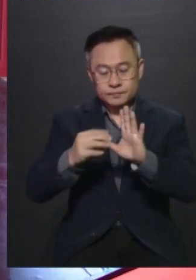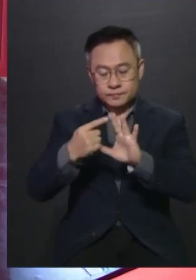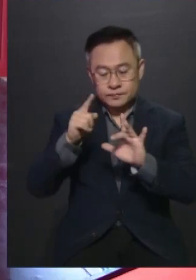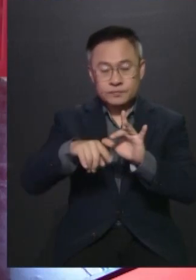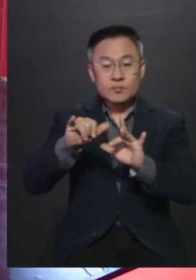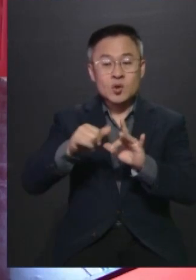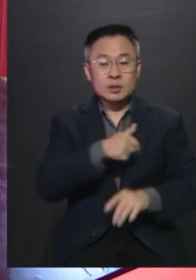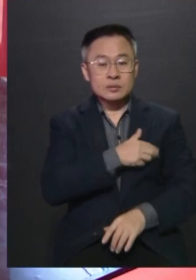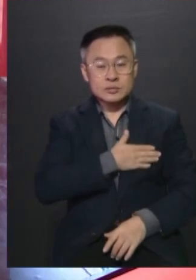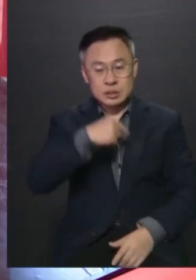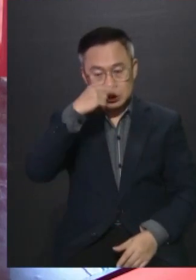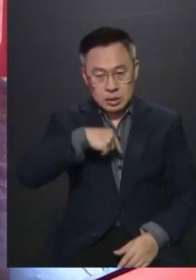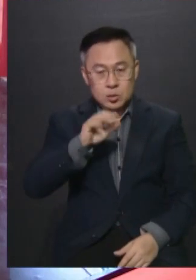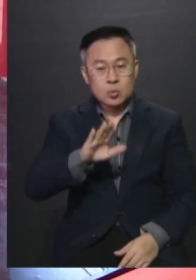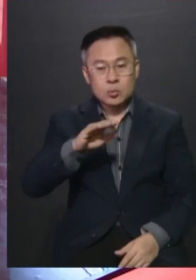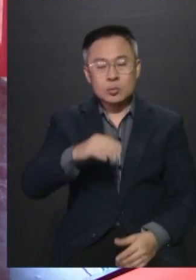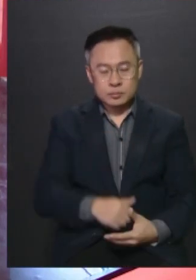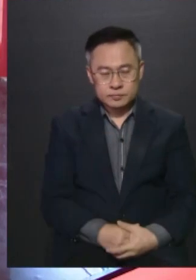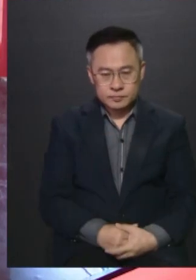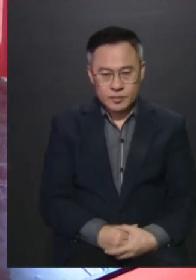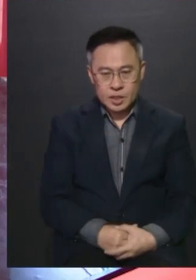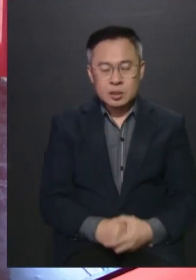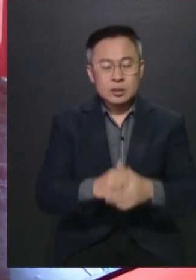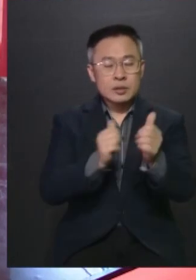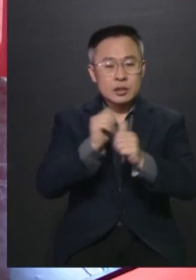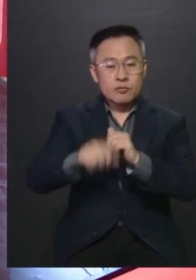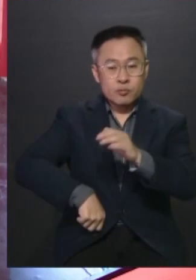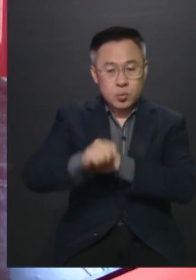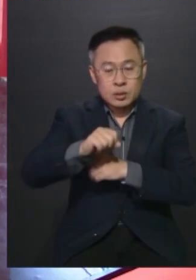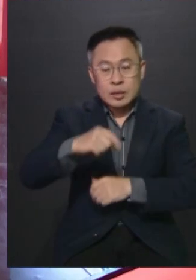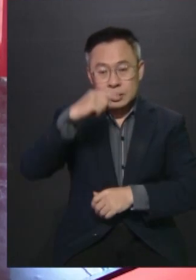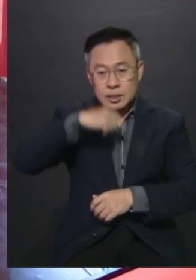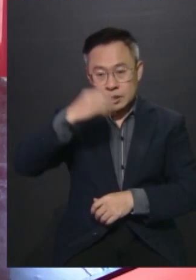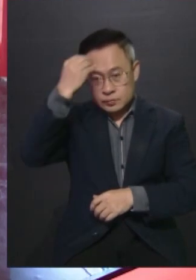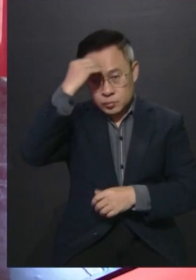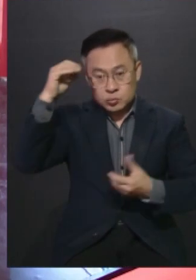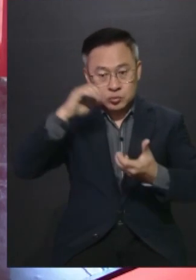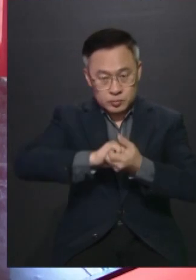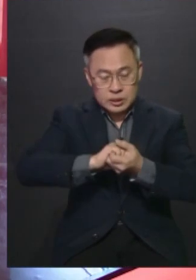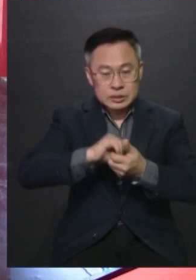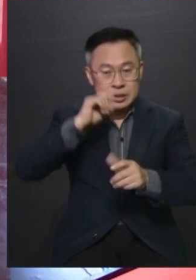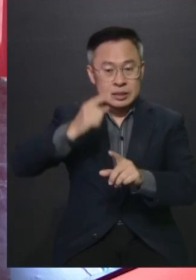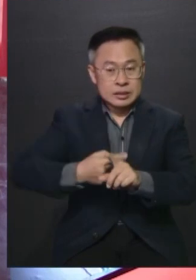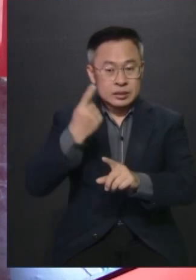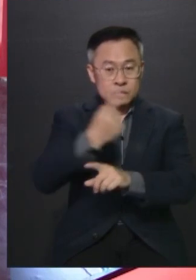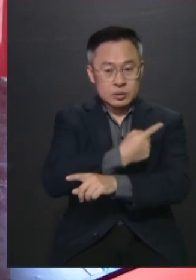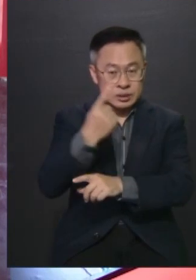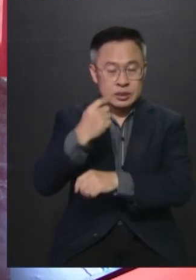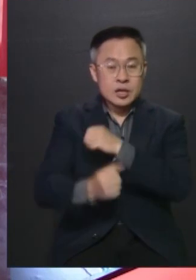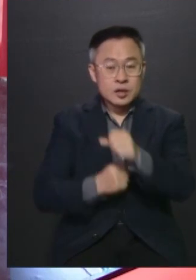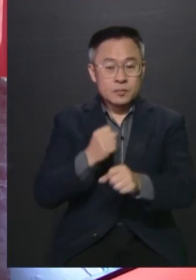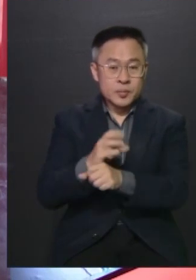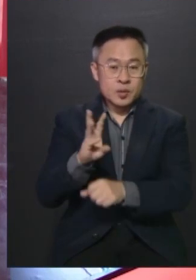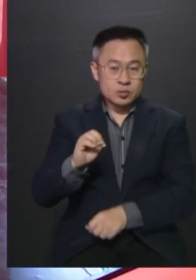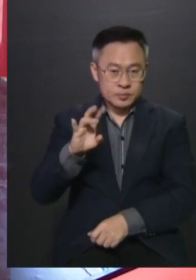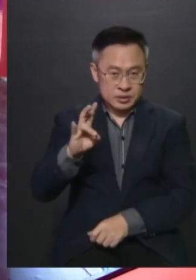แล้วก็ทีมชาติไทยของเราด้วยสำหรับโปรแกรมกับเขาเรียกว่าอะไรเรามีกุนซือคนใหม่เป็นชาวญี่ปุ่นแต่โปรแกรมของเราที่ต้อนรับโค้ชชาวญี่ปุ่